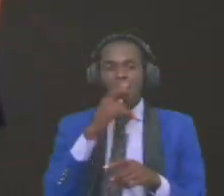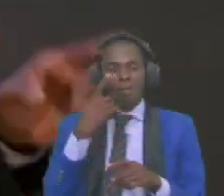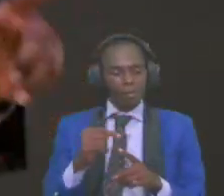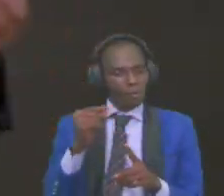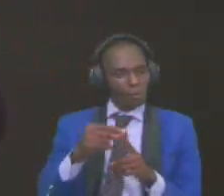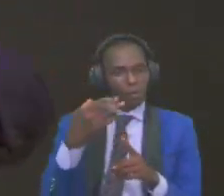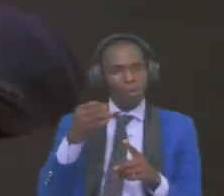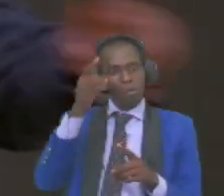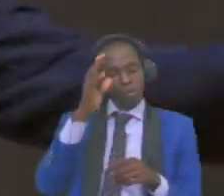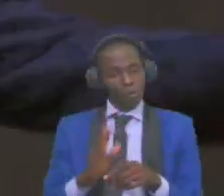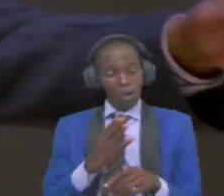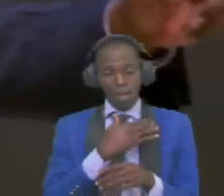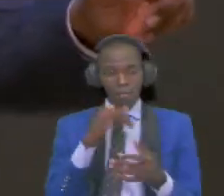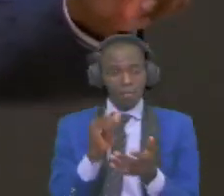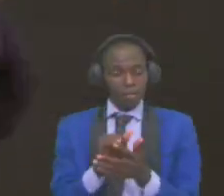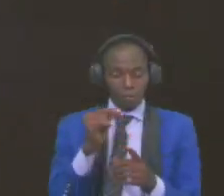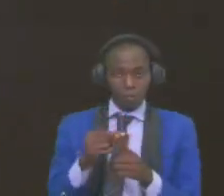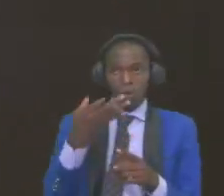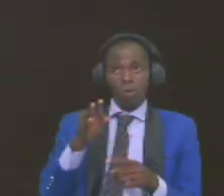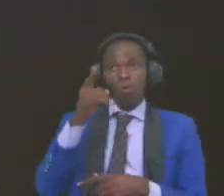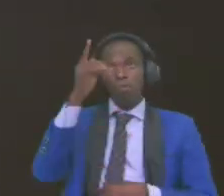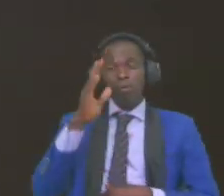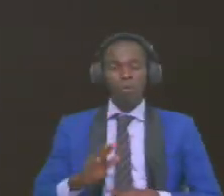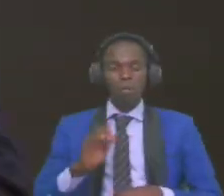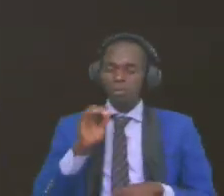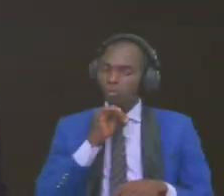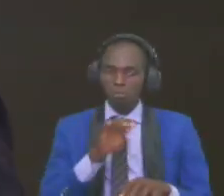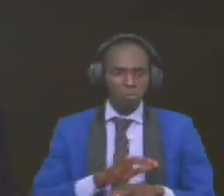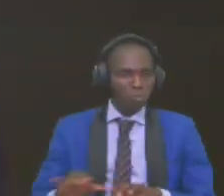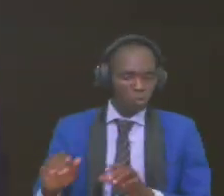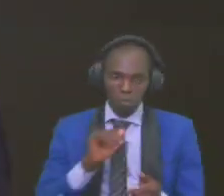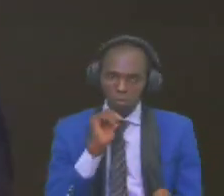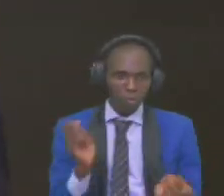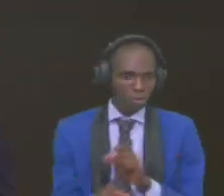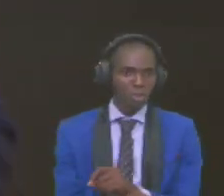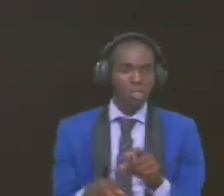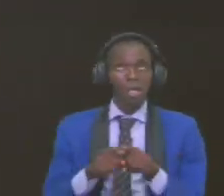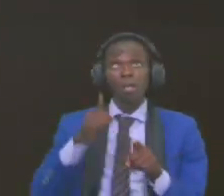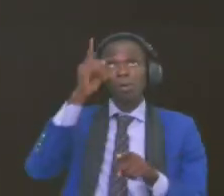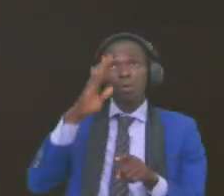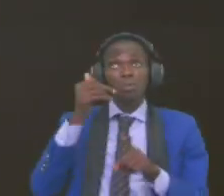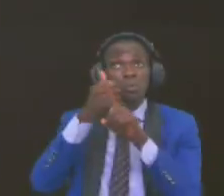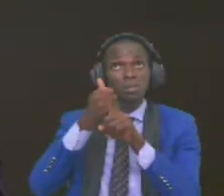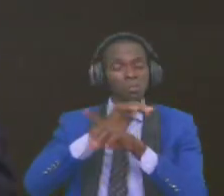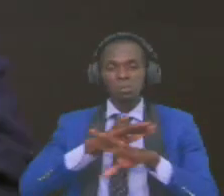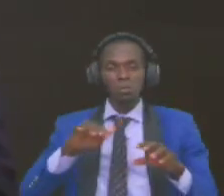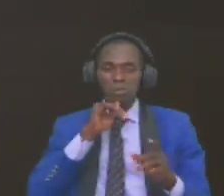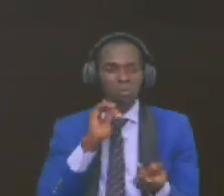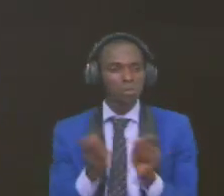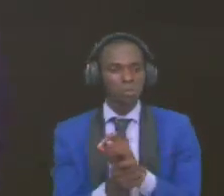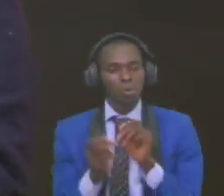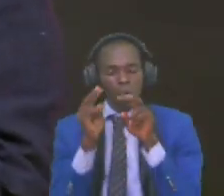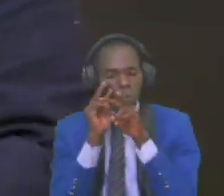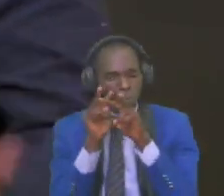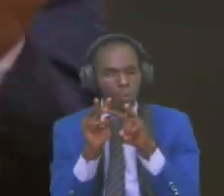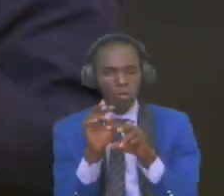dieu et que la parole de dieu ne change pas et comme dieu lui-même ne change pas vous veillez à